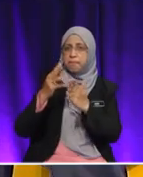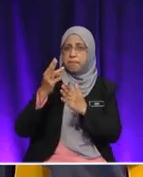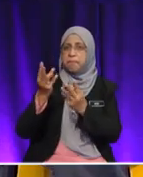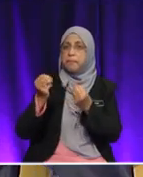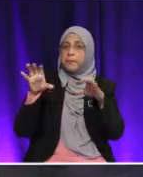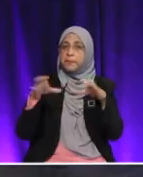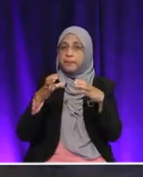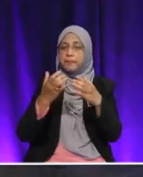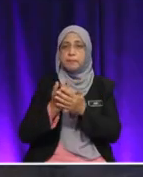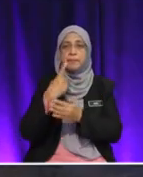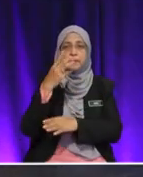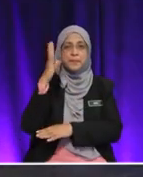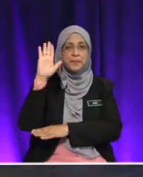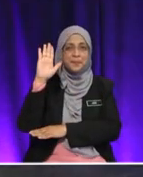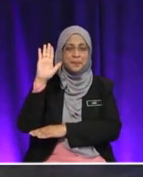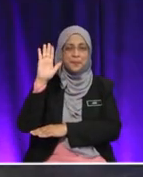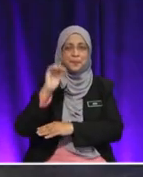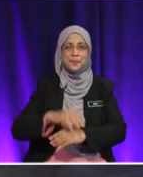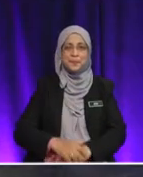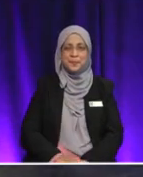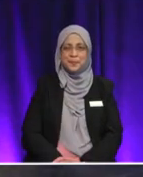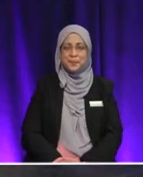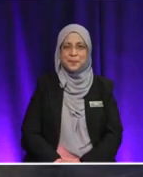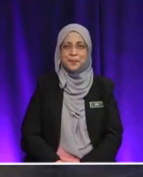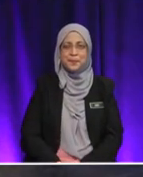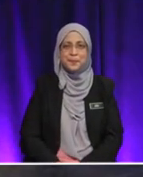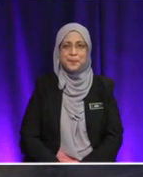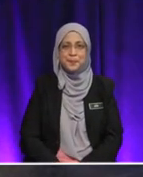Oke siapa yang coba catering oke